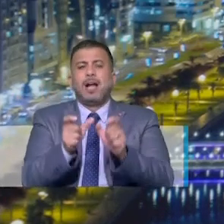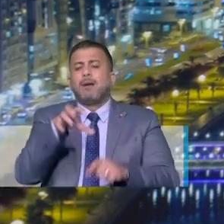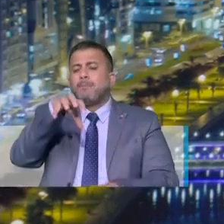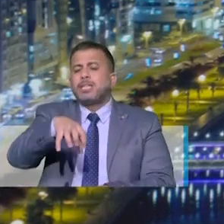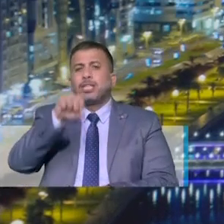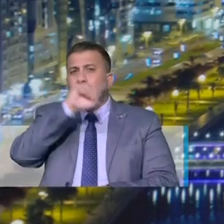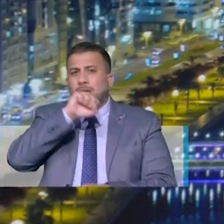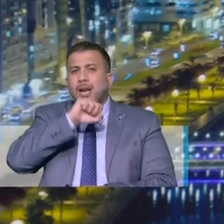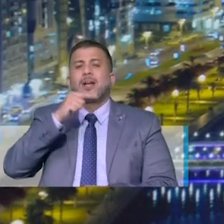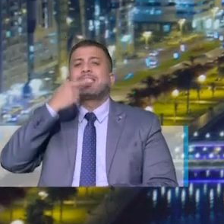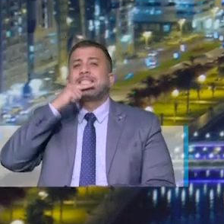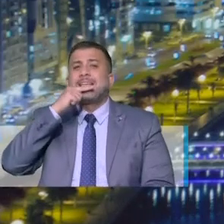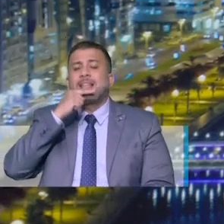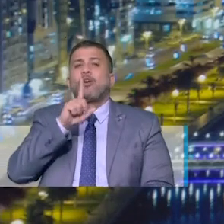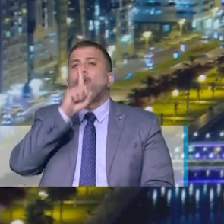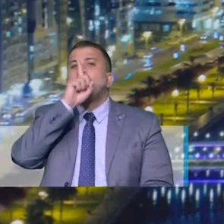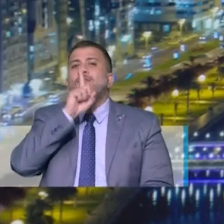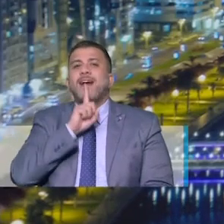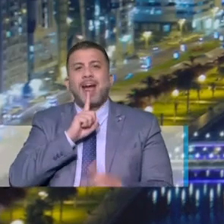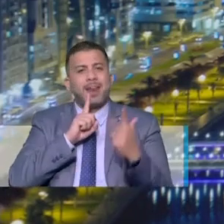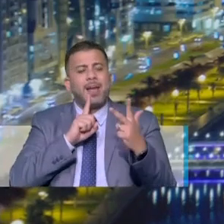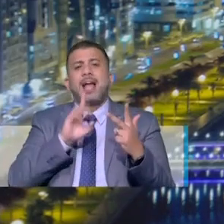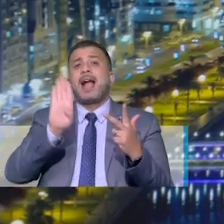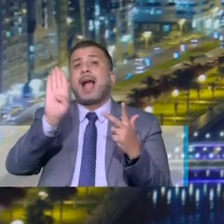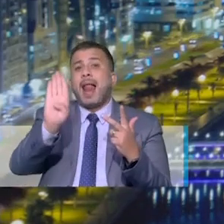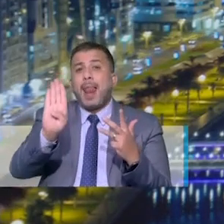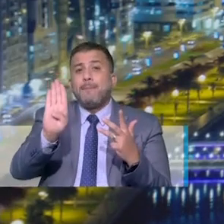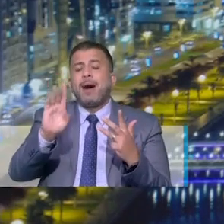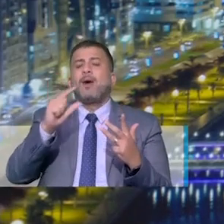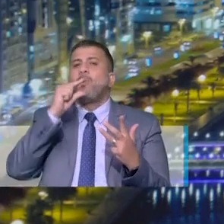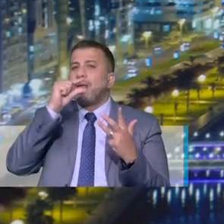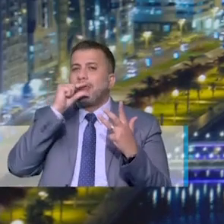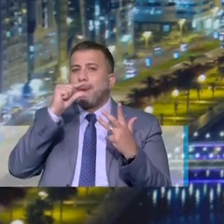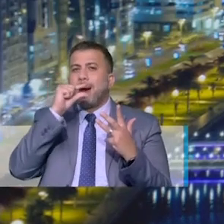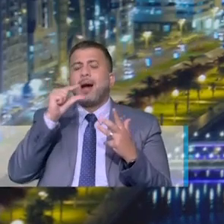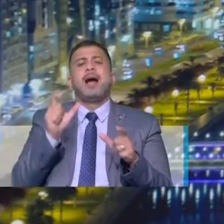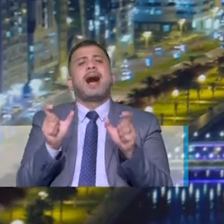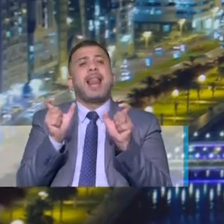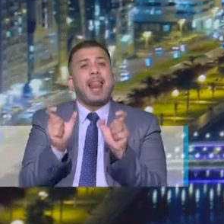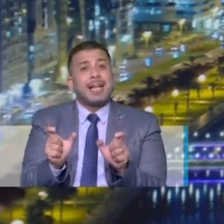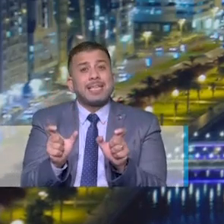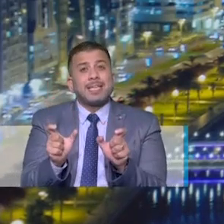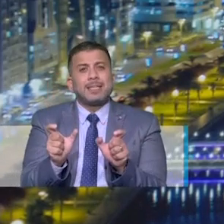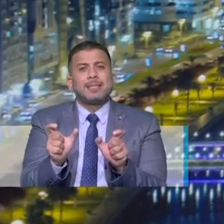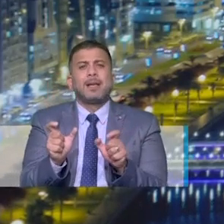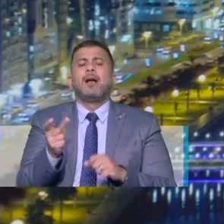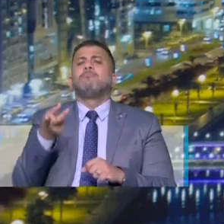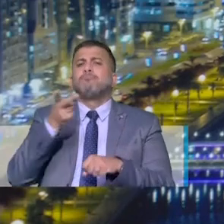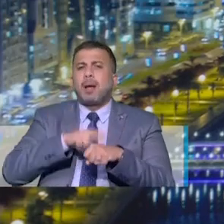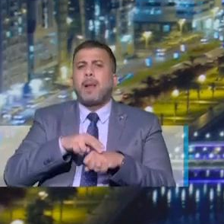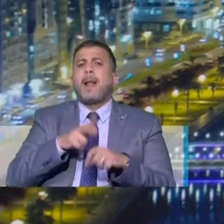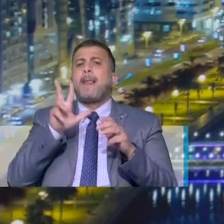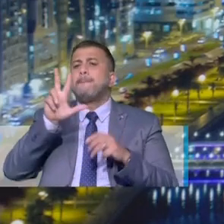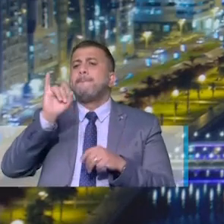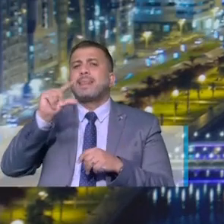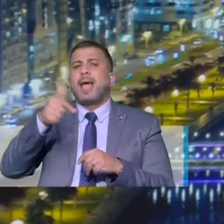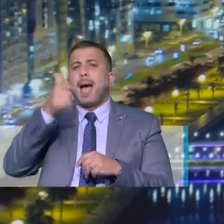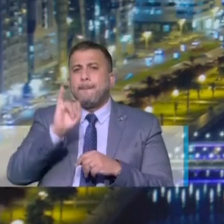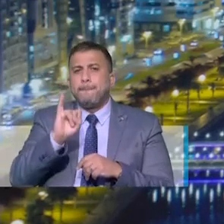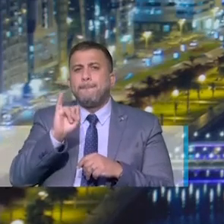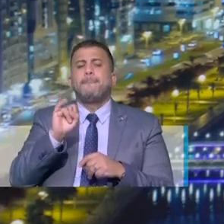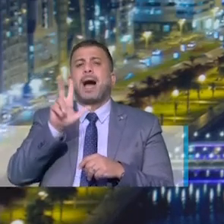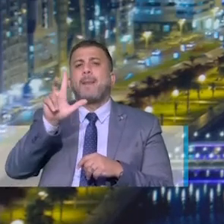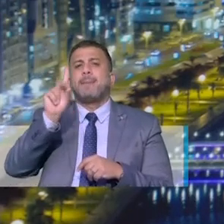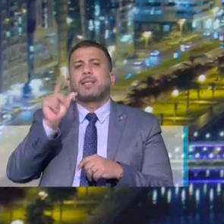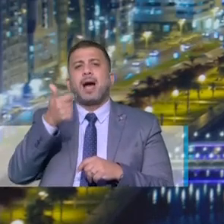الشارقة ومدينة الذيد ومدينة خورفكان ومدينة كلبا ومدينة دبل حصن، بجانب